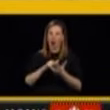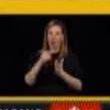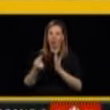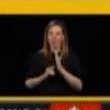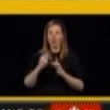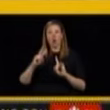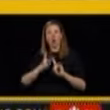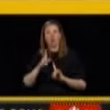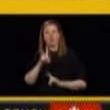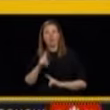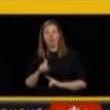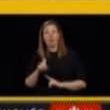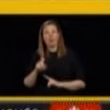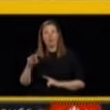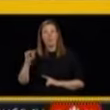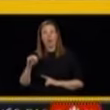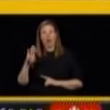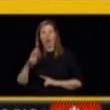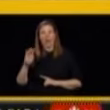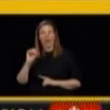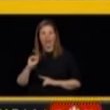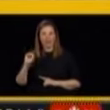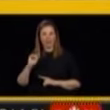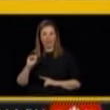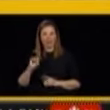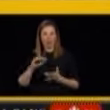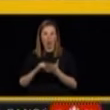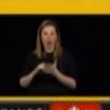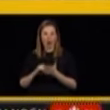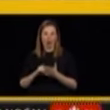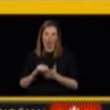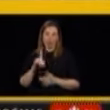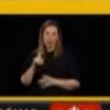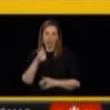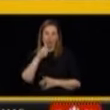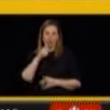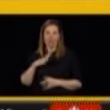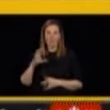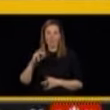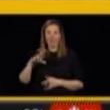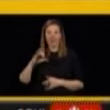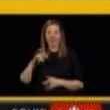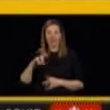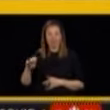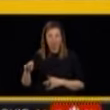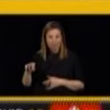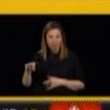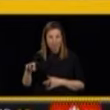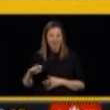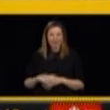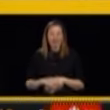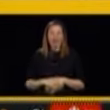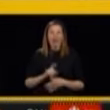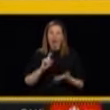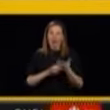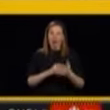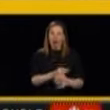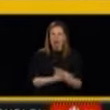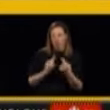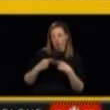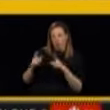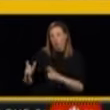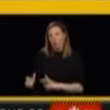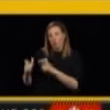de M. Belair-Cirino, encore pour vous, Mme la ministre de la Santé, les médecins qui se présenteront dans les CHSLD à travers le